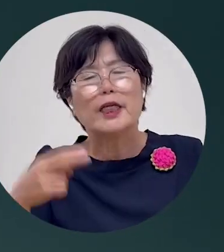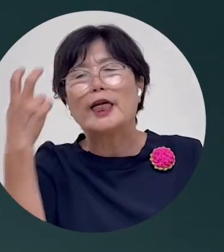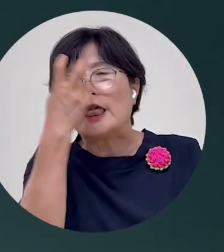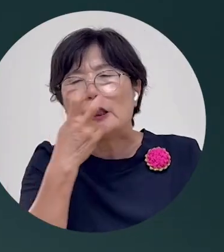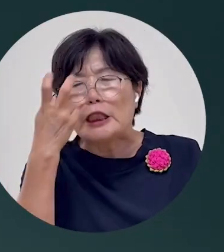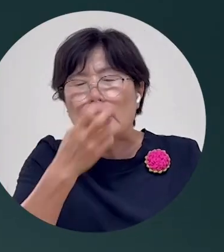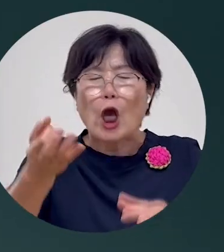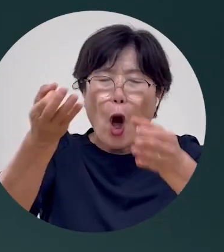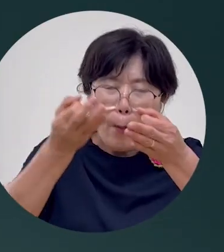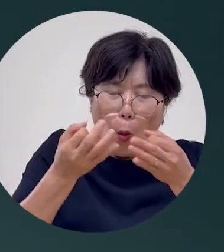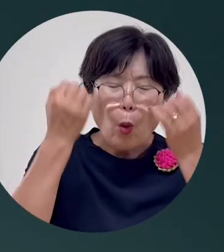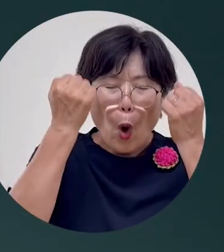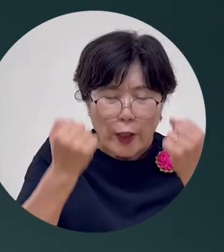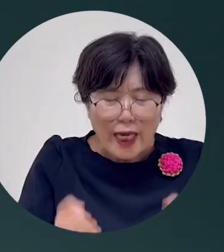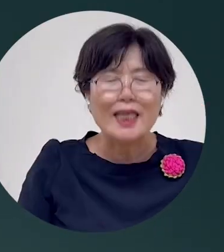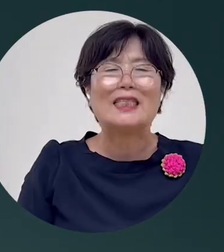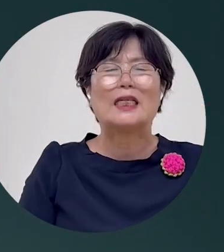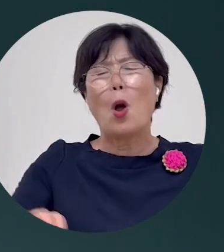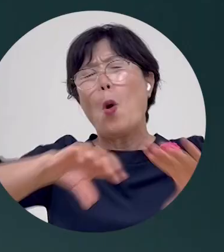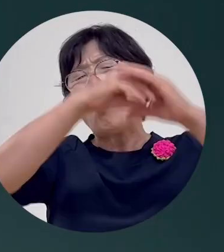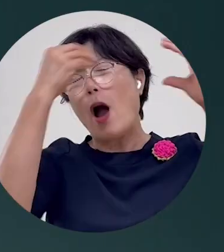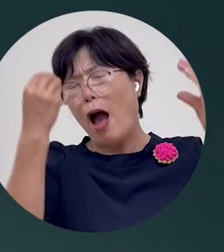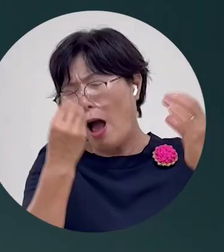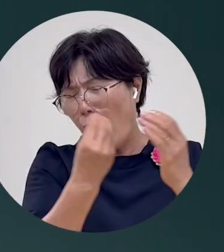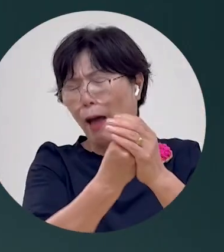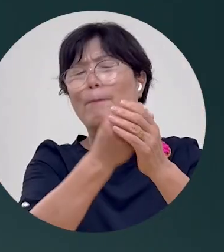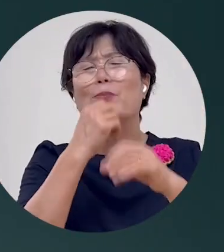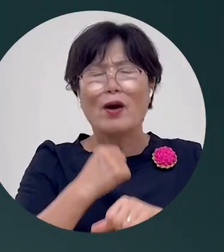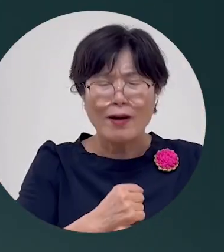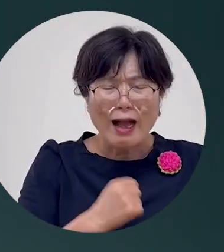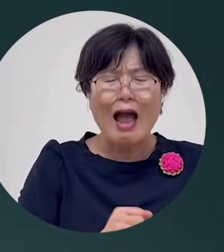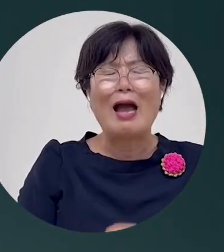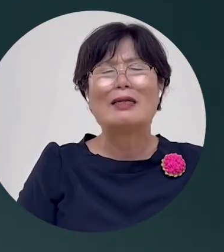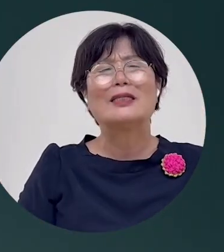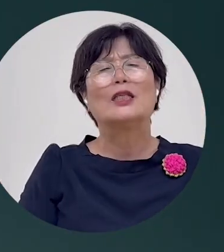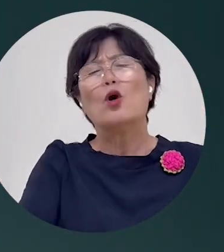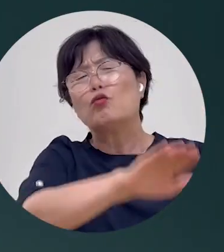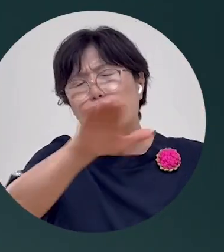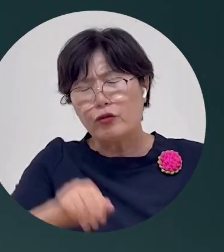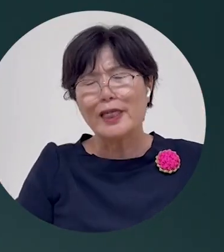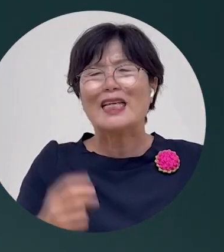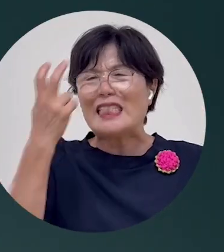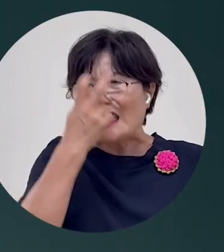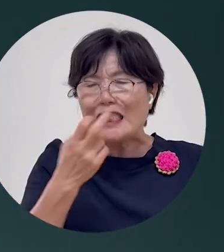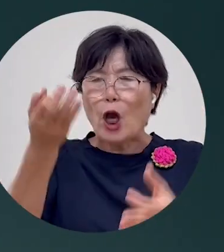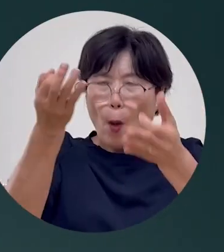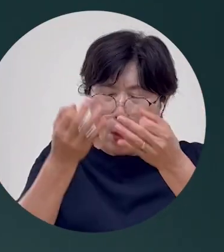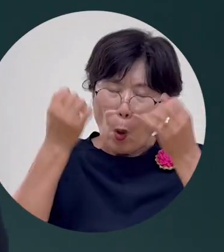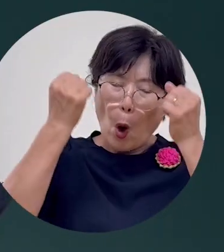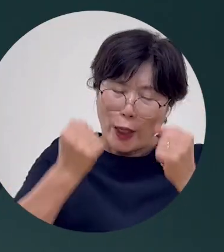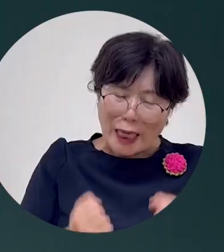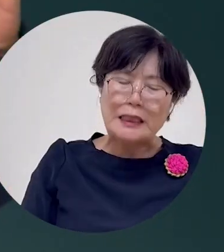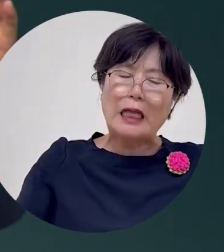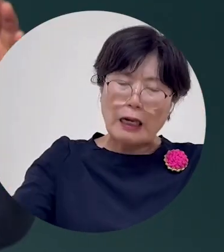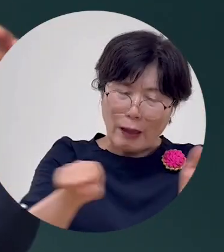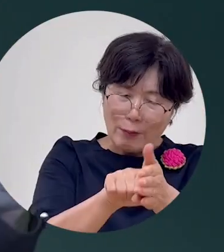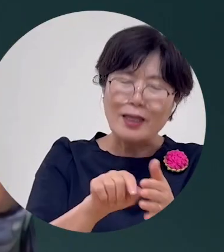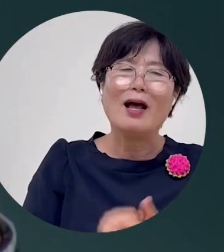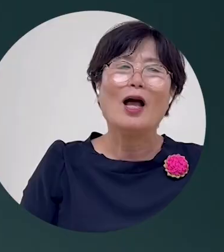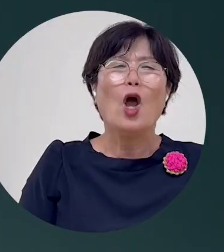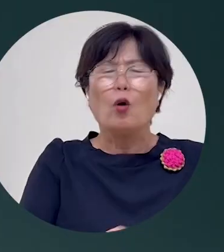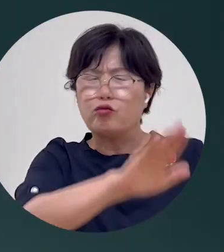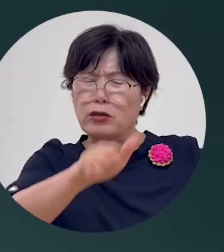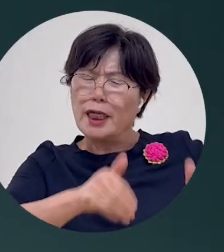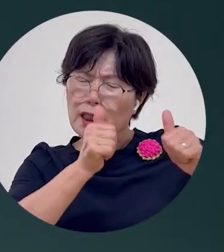예수님의 시선이 더 완벽하게 우리를 지켜보고 계십니다. 우리를 심판하기